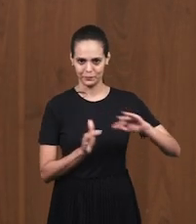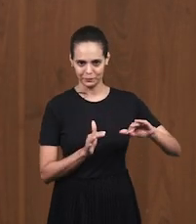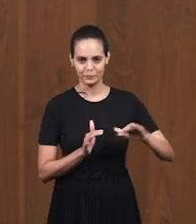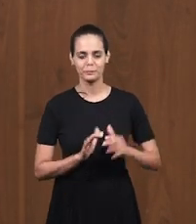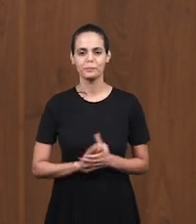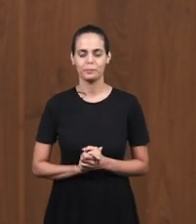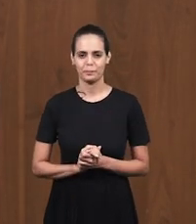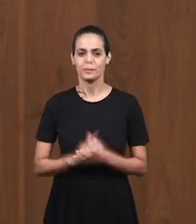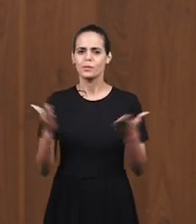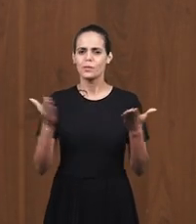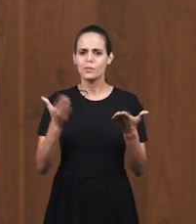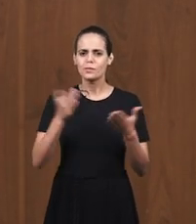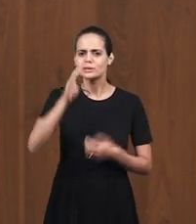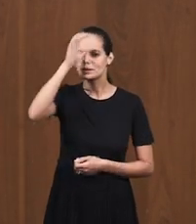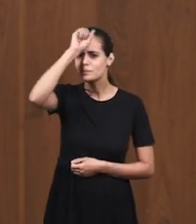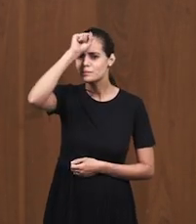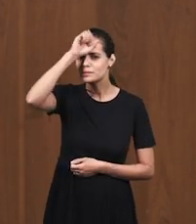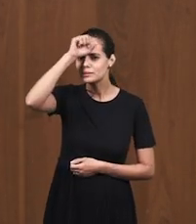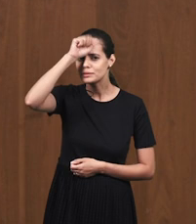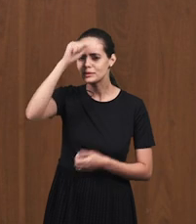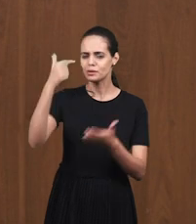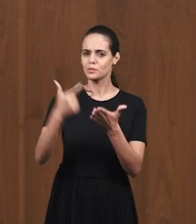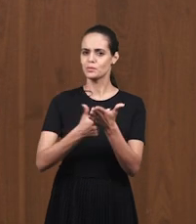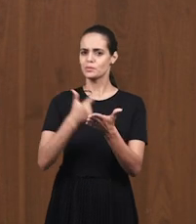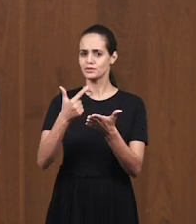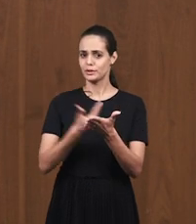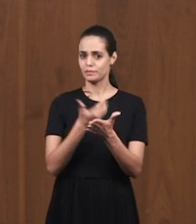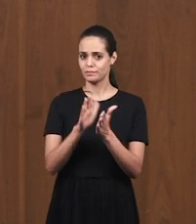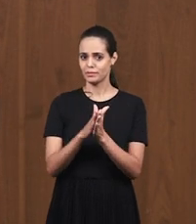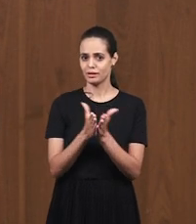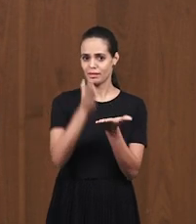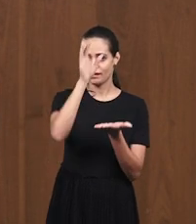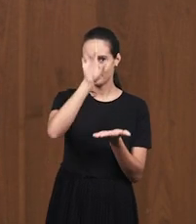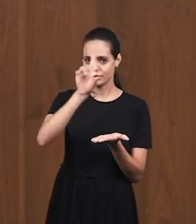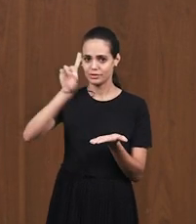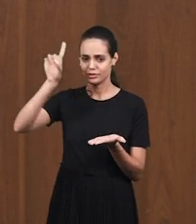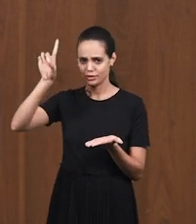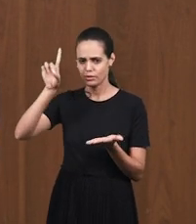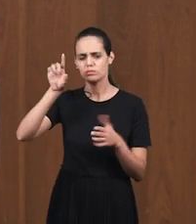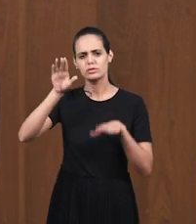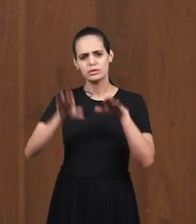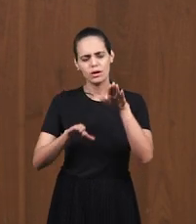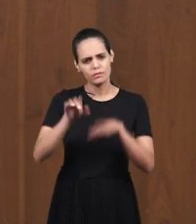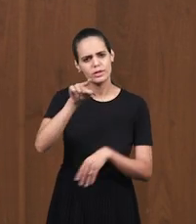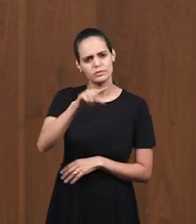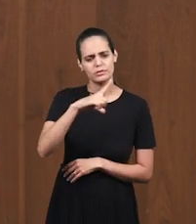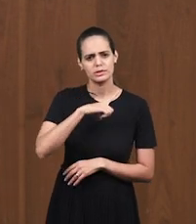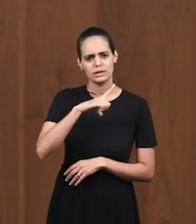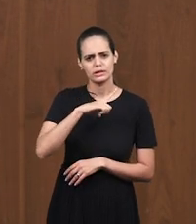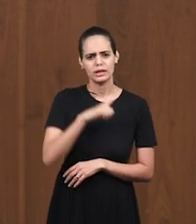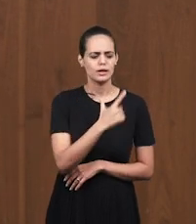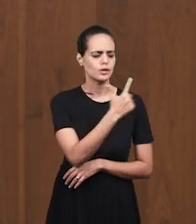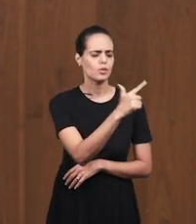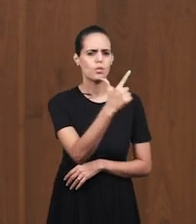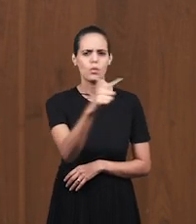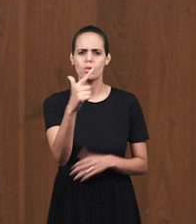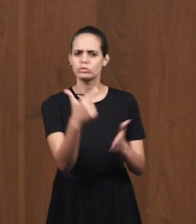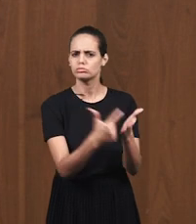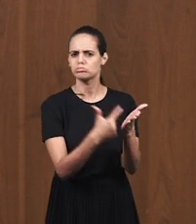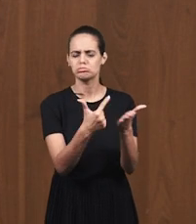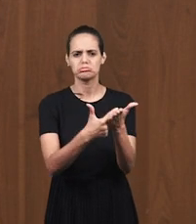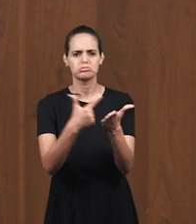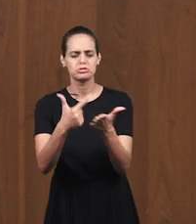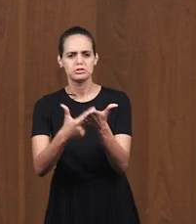научимся об этой книге, Библии, что она Слово Божье. Возможно, у вас есть